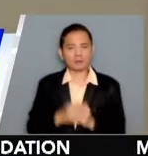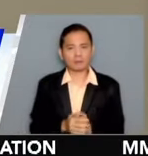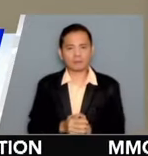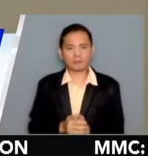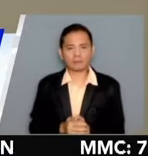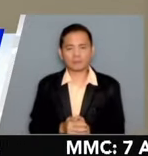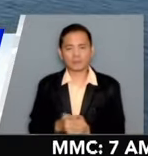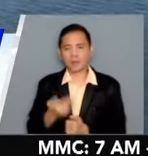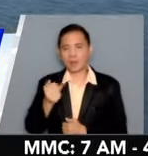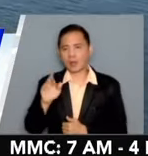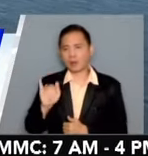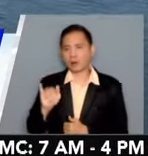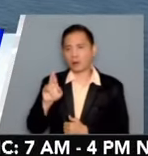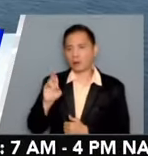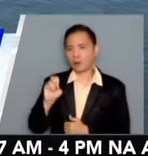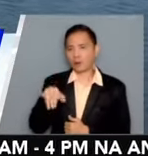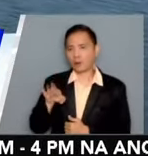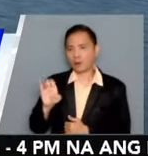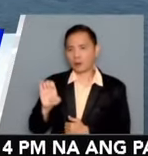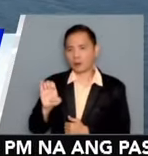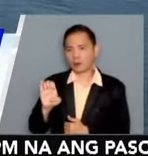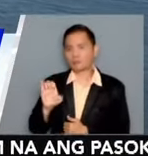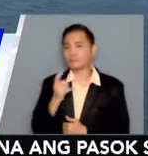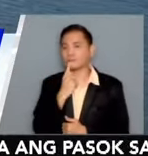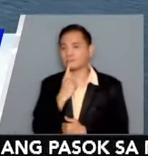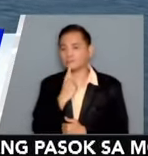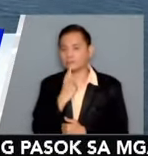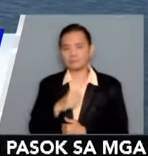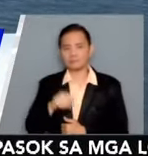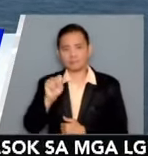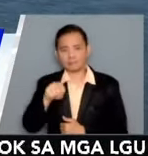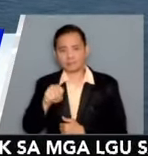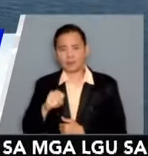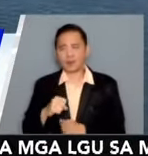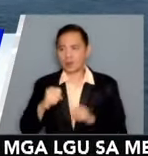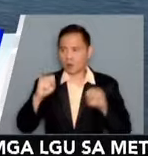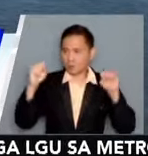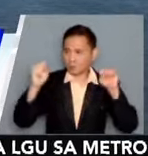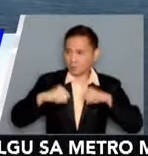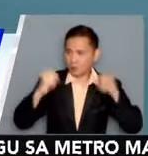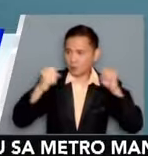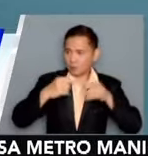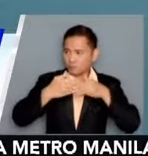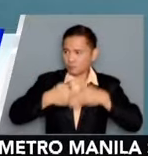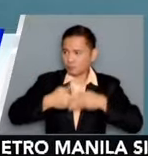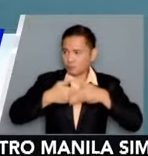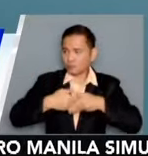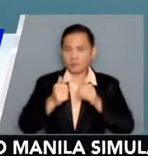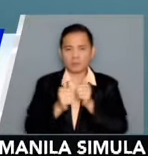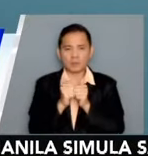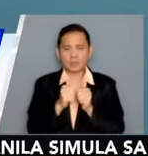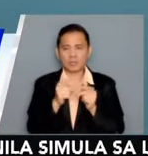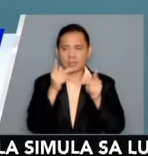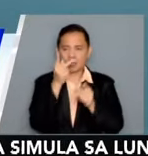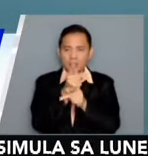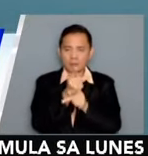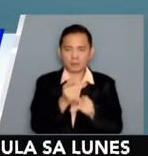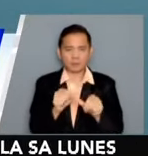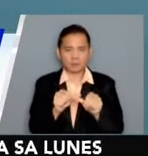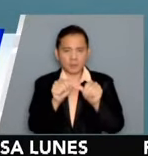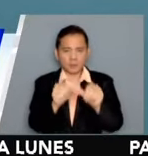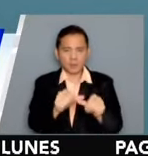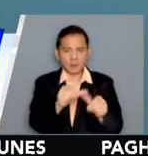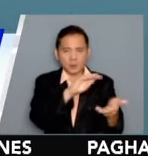iginiit na ang tinutukoy na gentleman's agreement ay ang pagpapanatili ng status quo sa West Philippine Sea. Nagresulta raw